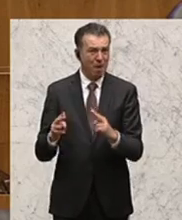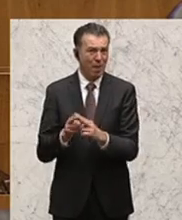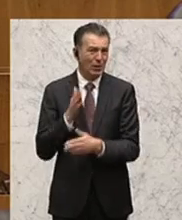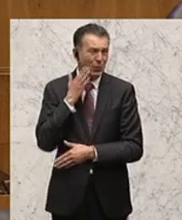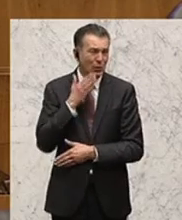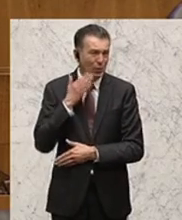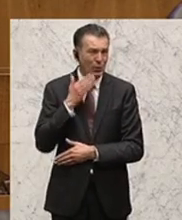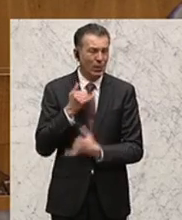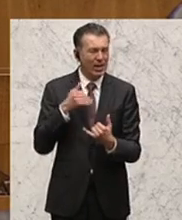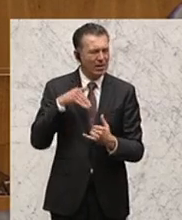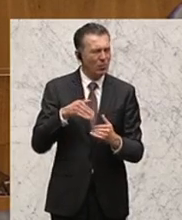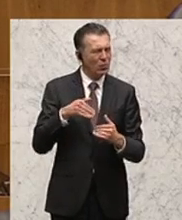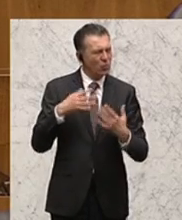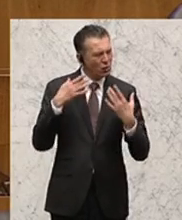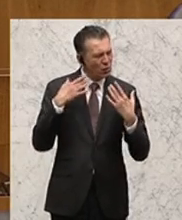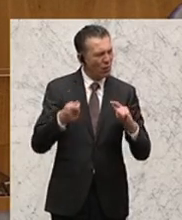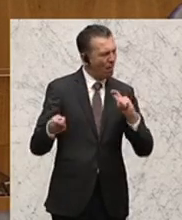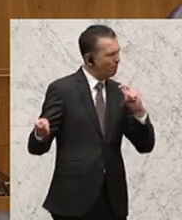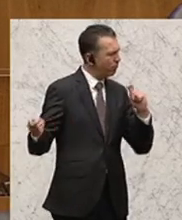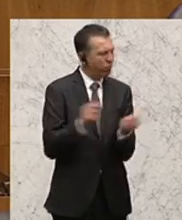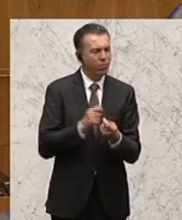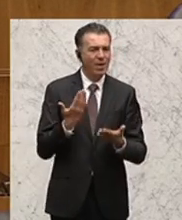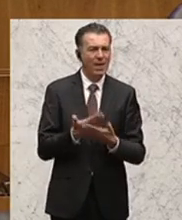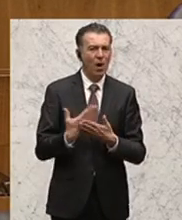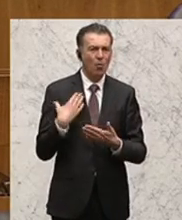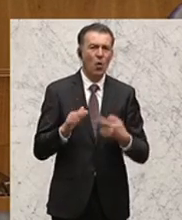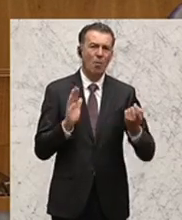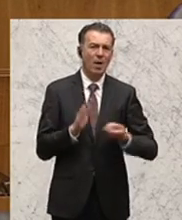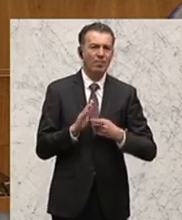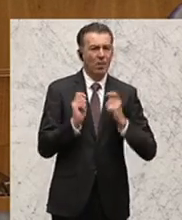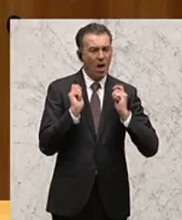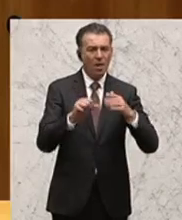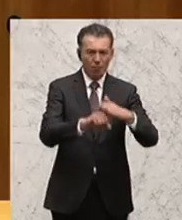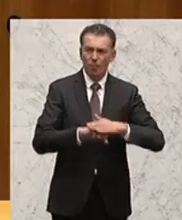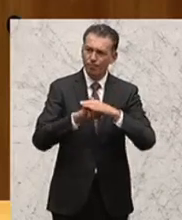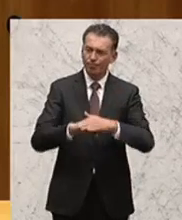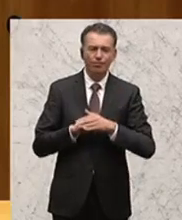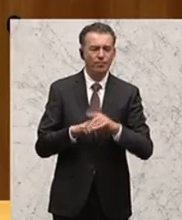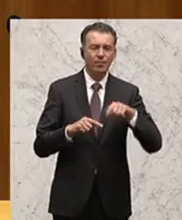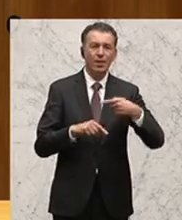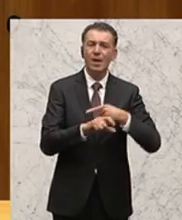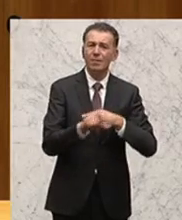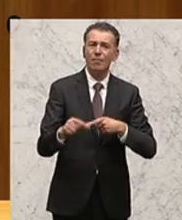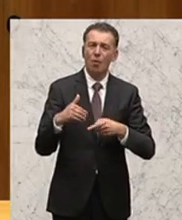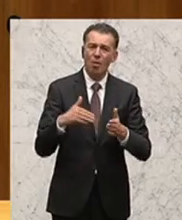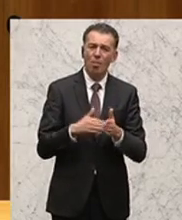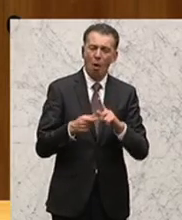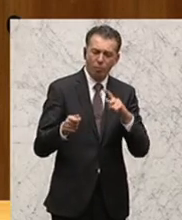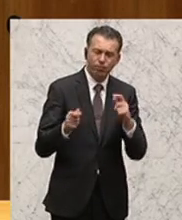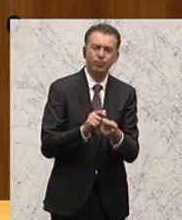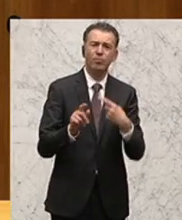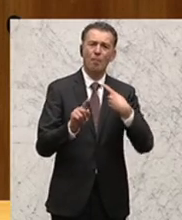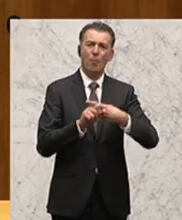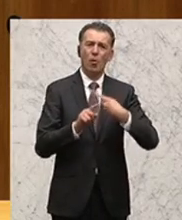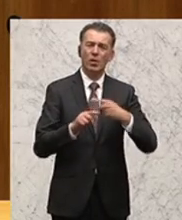eine Kehrtwende machen. Ich fordere Sie nochmal auf, diese Anträge zu unterstützen, in den nächsten Wochen noch für einen positiven